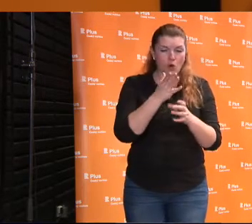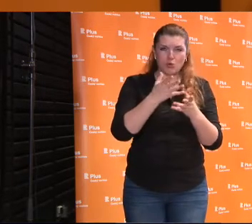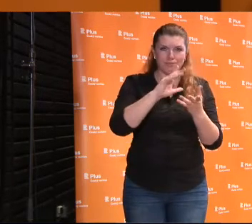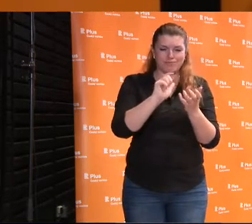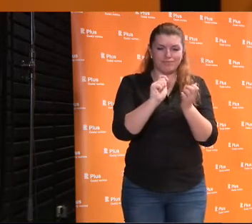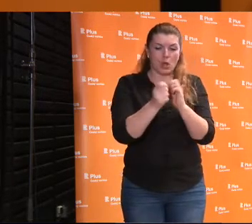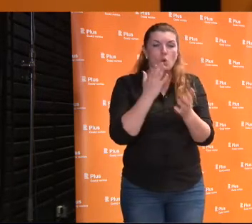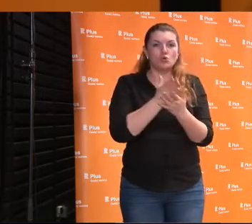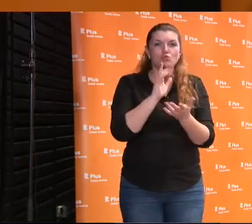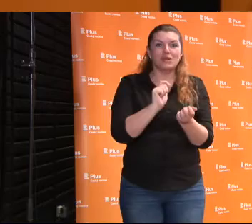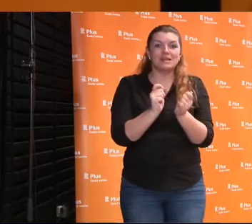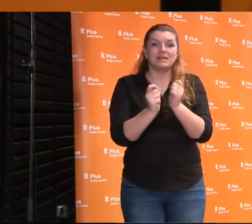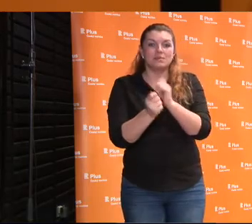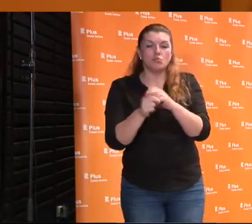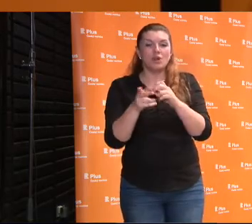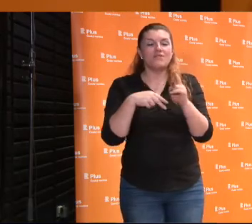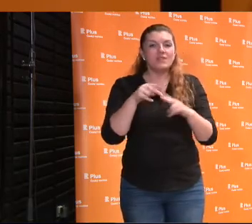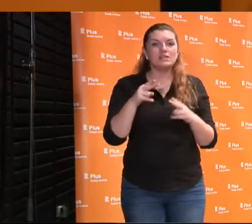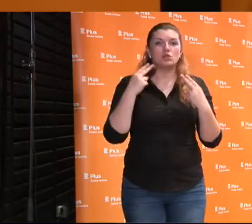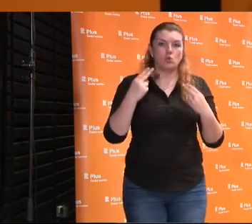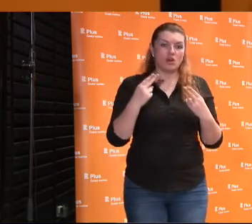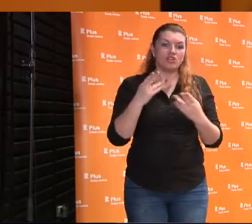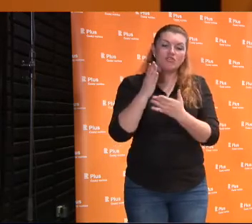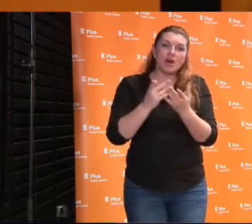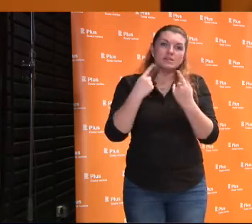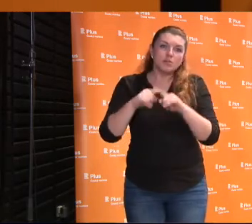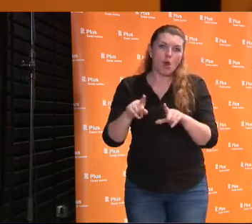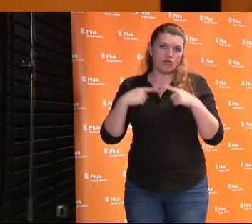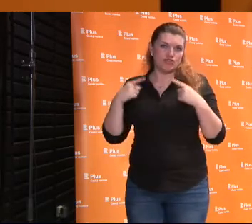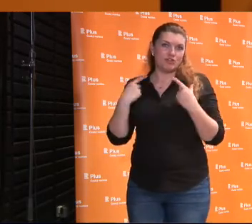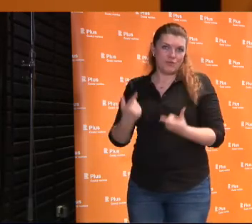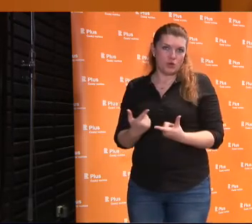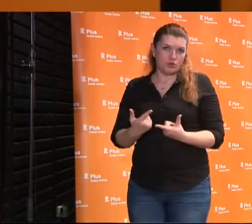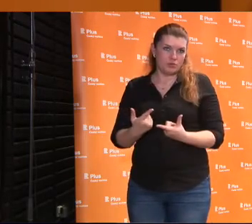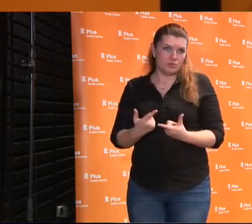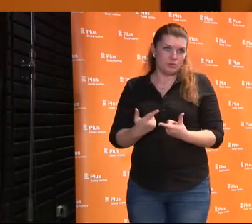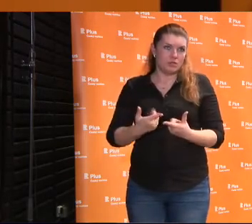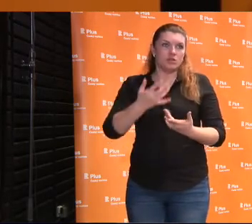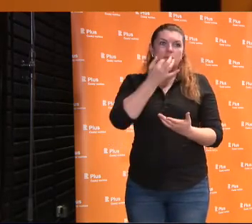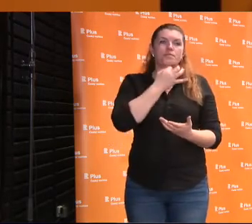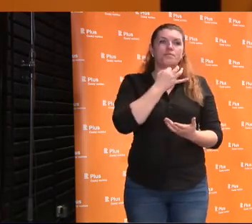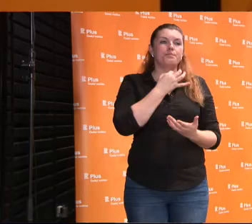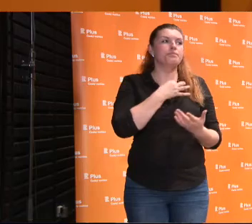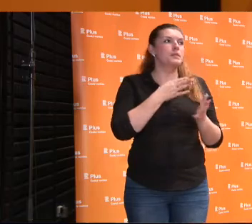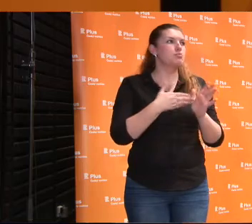mít daleko větší význam ta část, která je užitná. Stručně řečeno, když jako